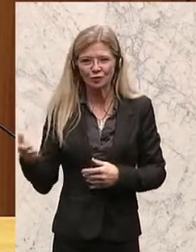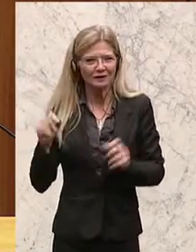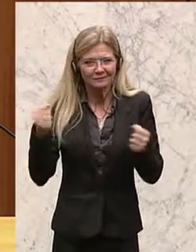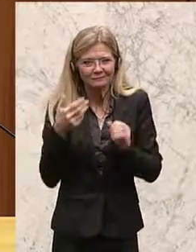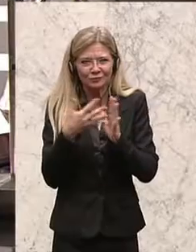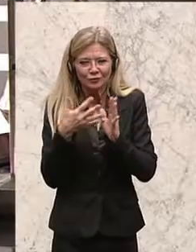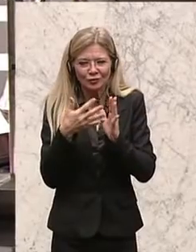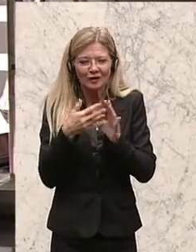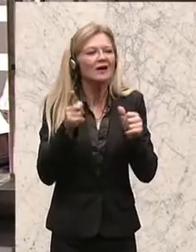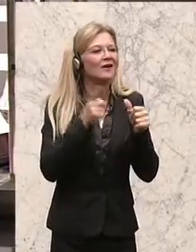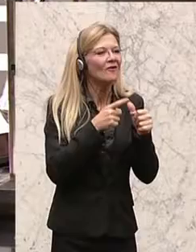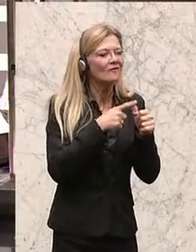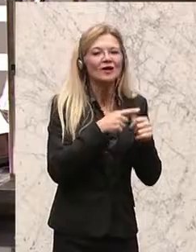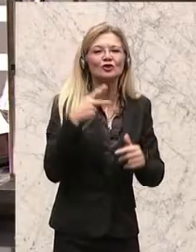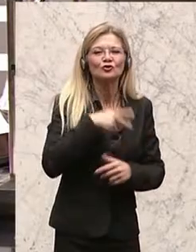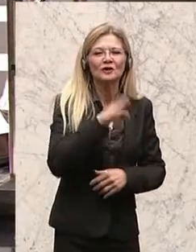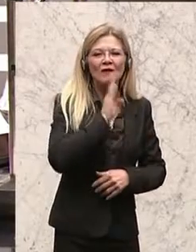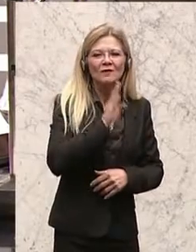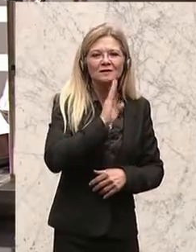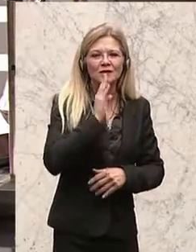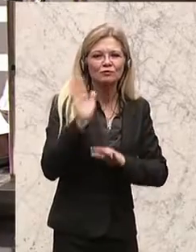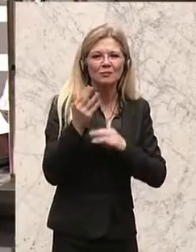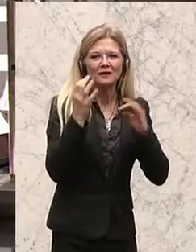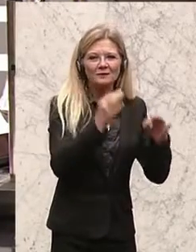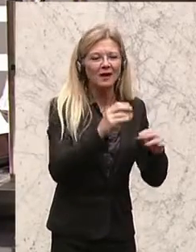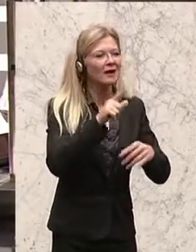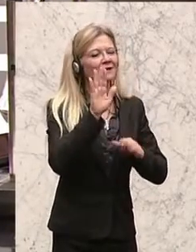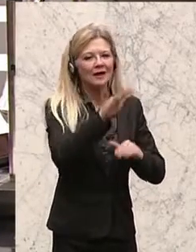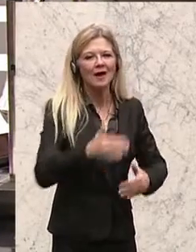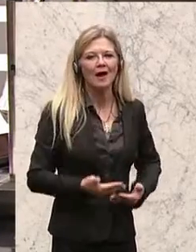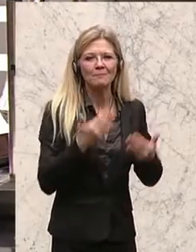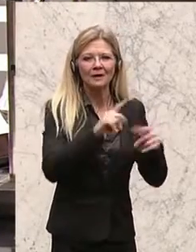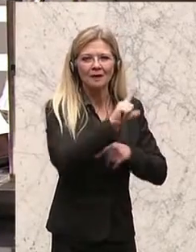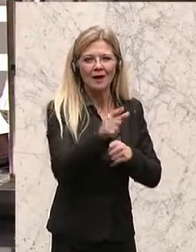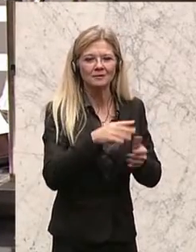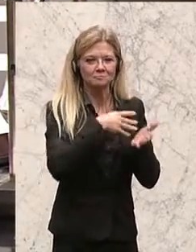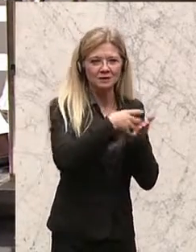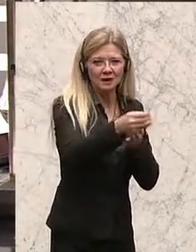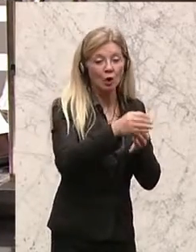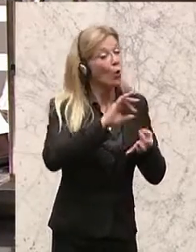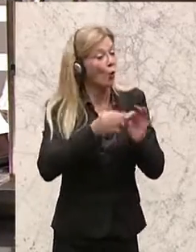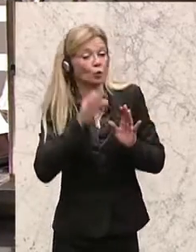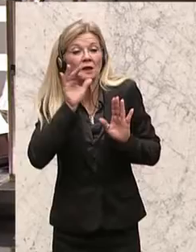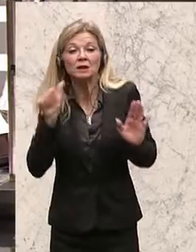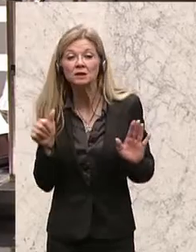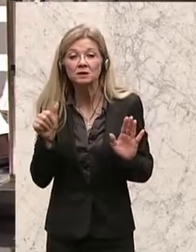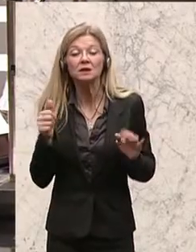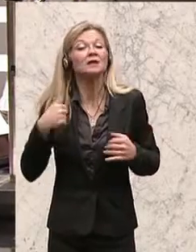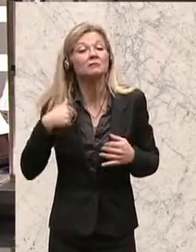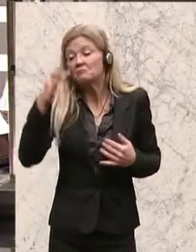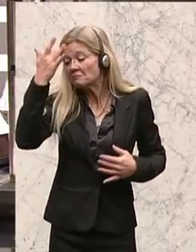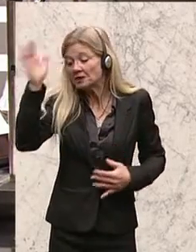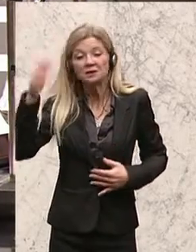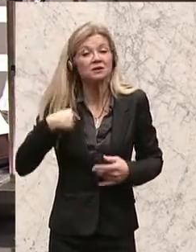sozialversicherungsbeiträge in den heimatländern abgeführt werden oder eben auch nicht das wissen wir nämlich überhaupt gar nicht was du dies weil wir dort gar